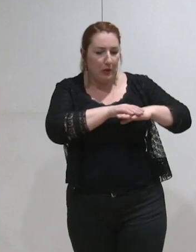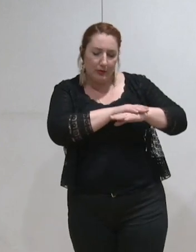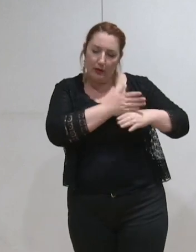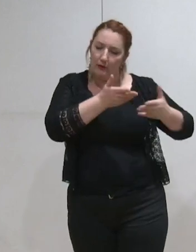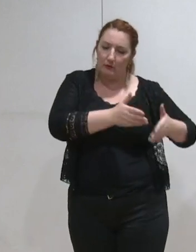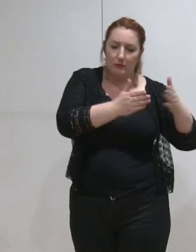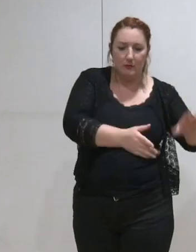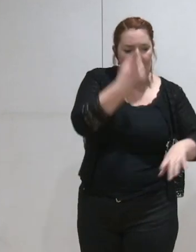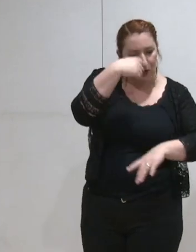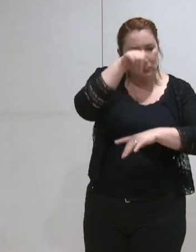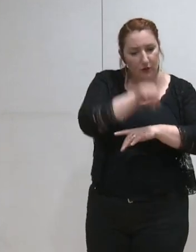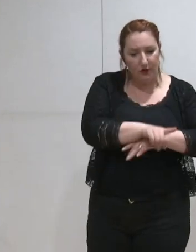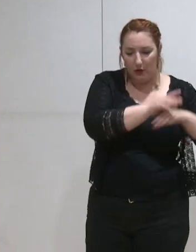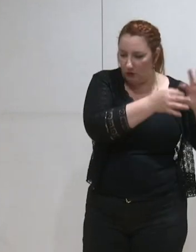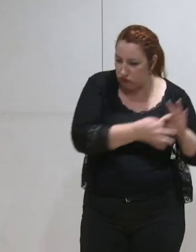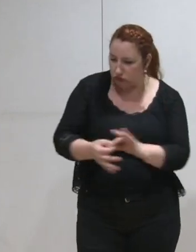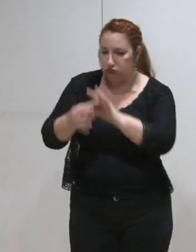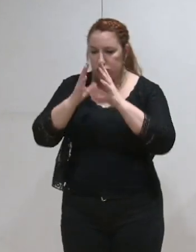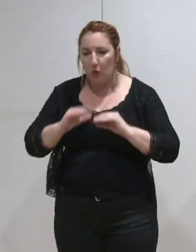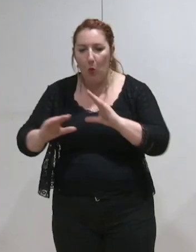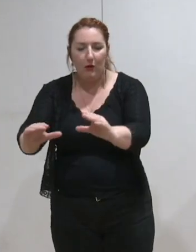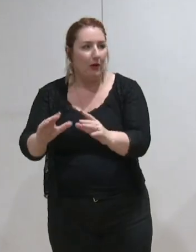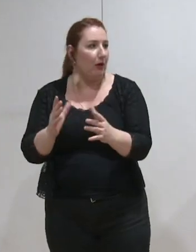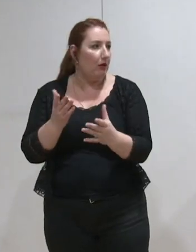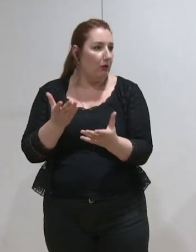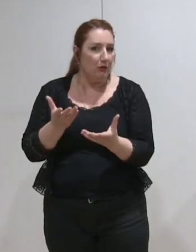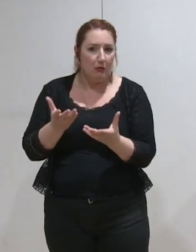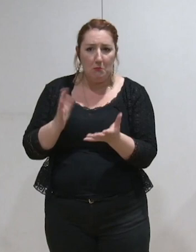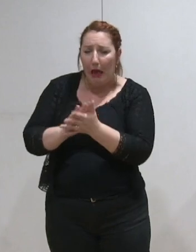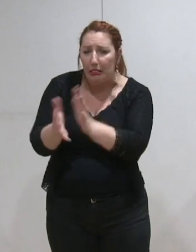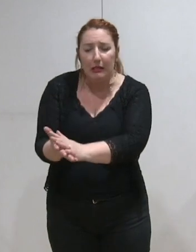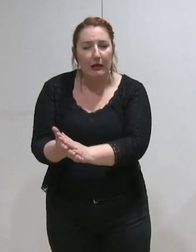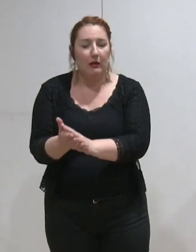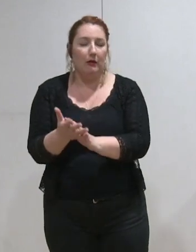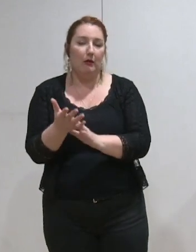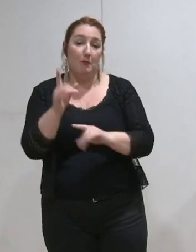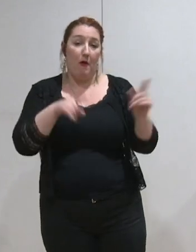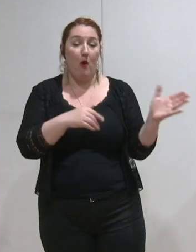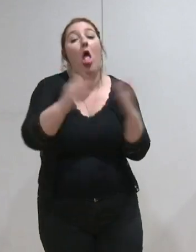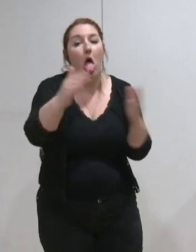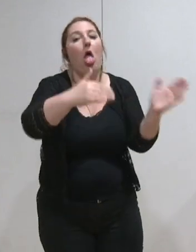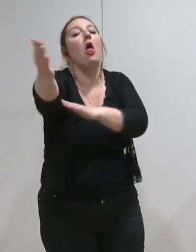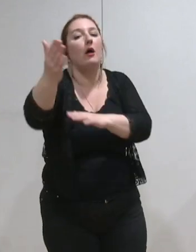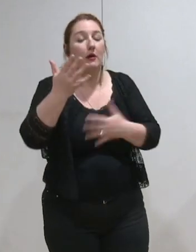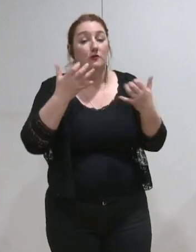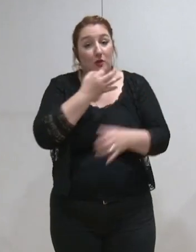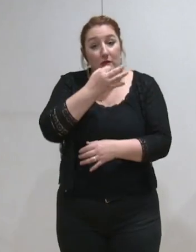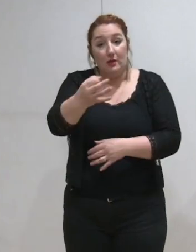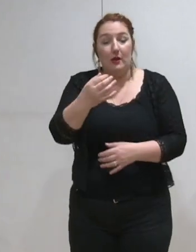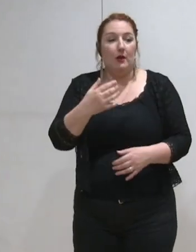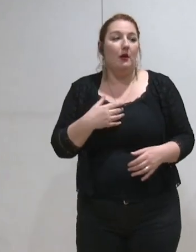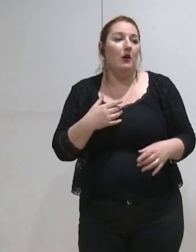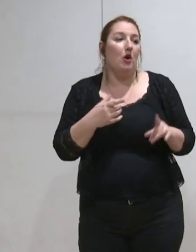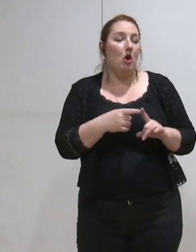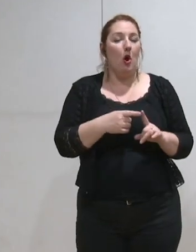et leur traduction concrète sur le terrain je veux dire ici que l'inertie actuelle ne fragilise pas seulement le